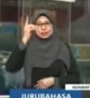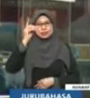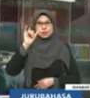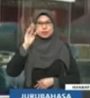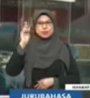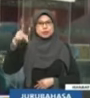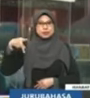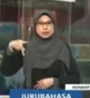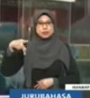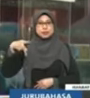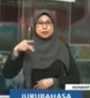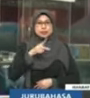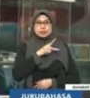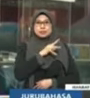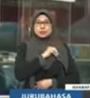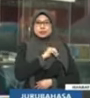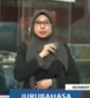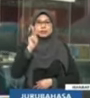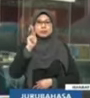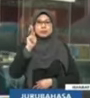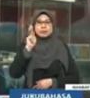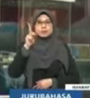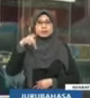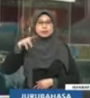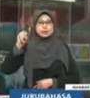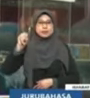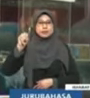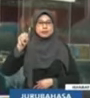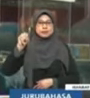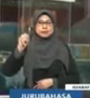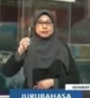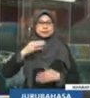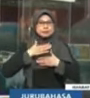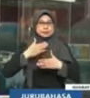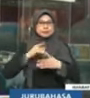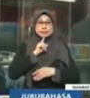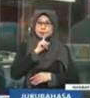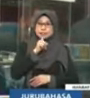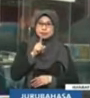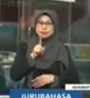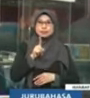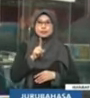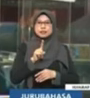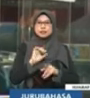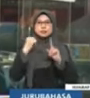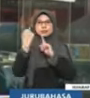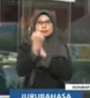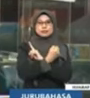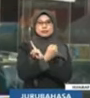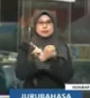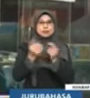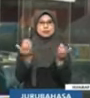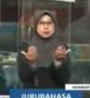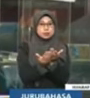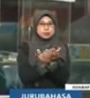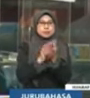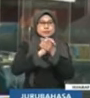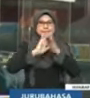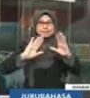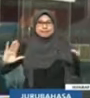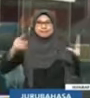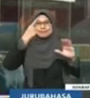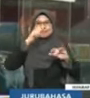kita melihat bahawa setiap jawatankuasa ini mempunyai terma rujukan masing-masing yang berfungsi sebagai mekanisme semak dan juga